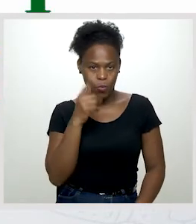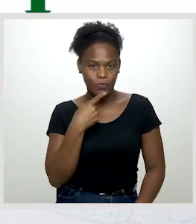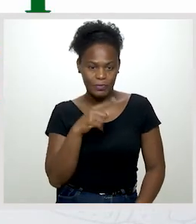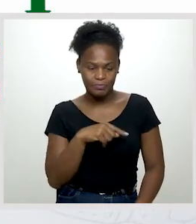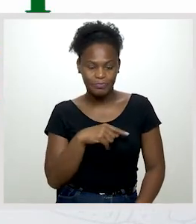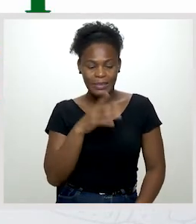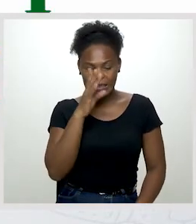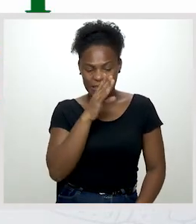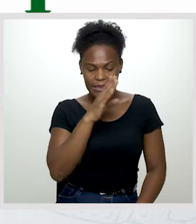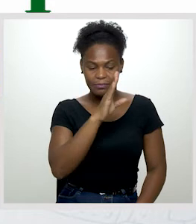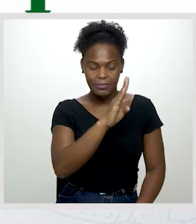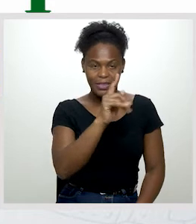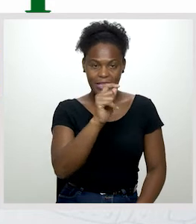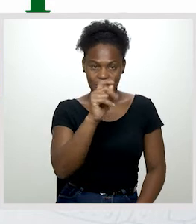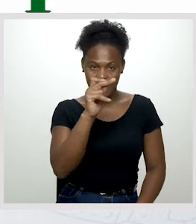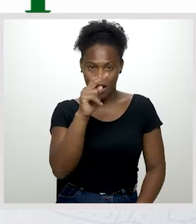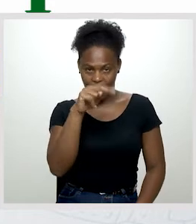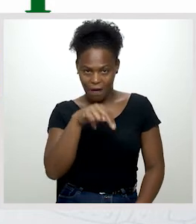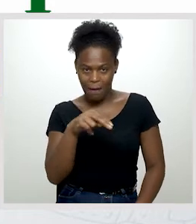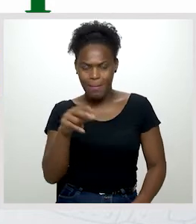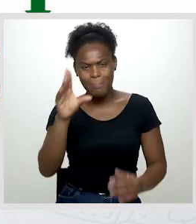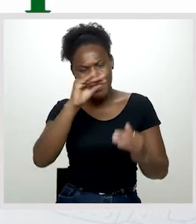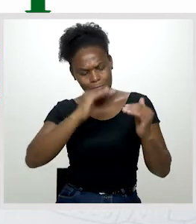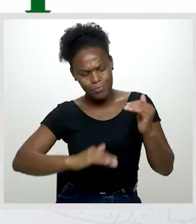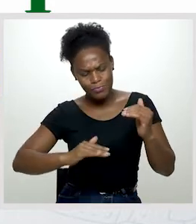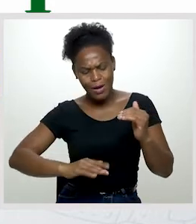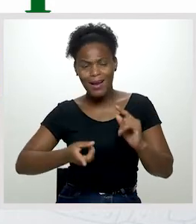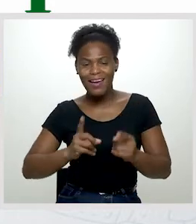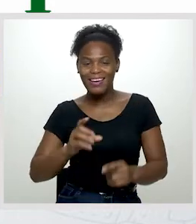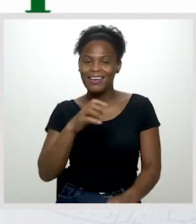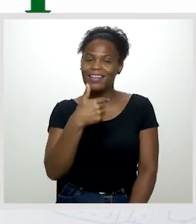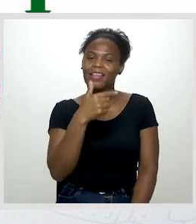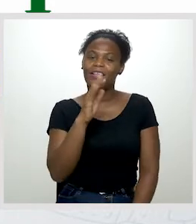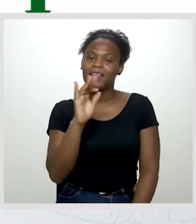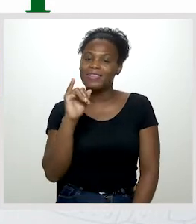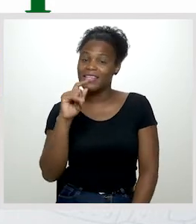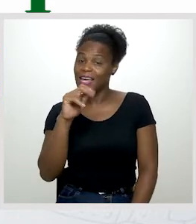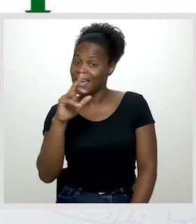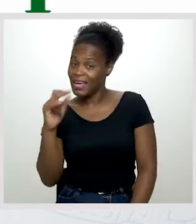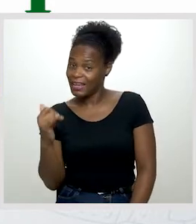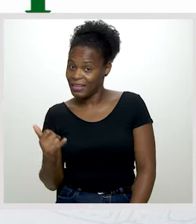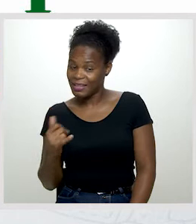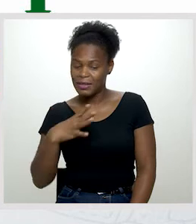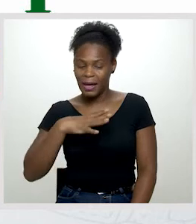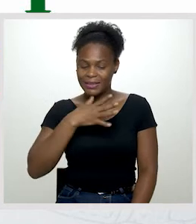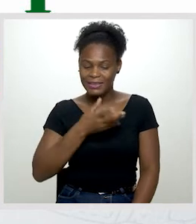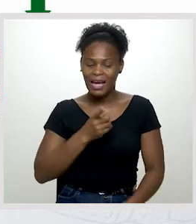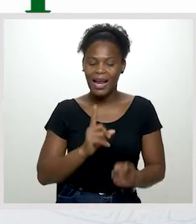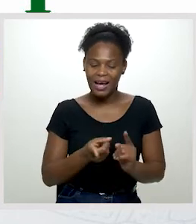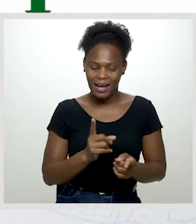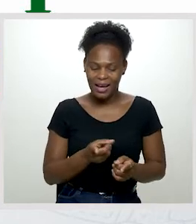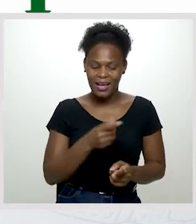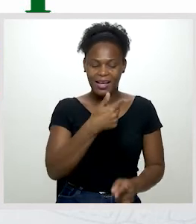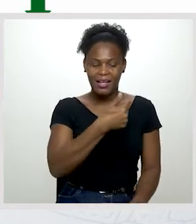Si Jean est plus petit que Thierry, c'est-à-dire que, très bien, voilà,